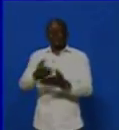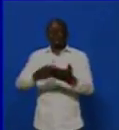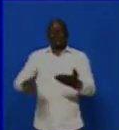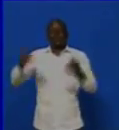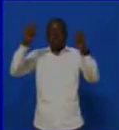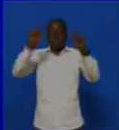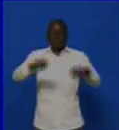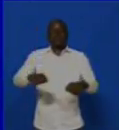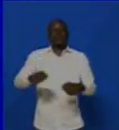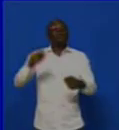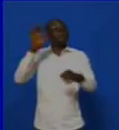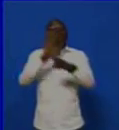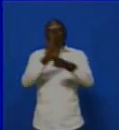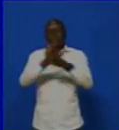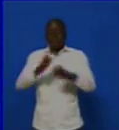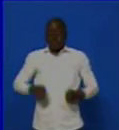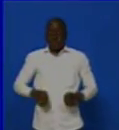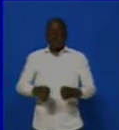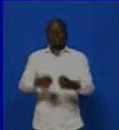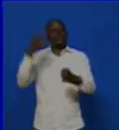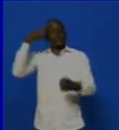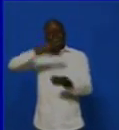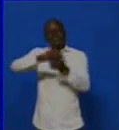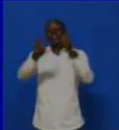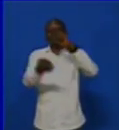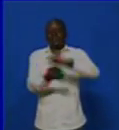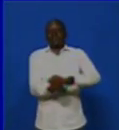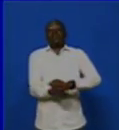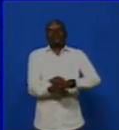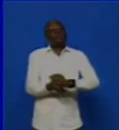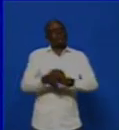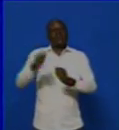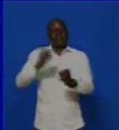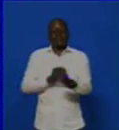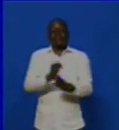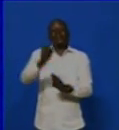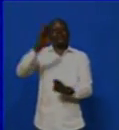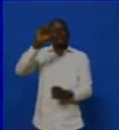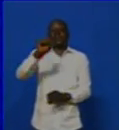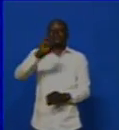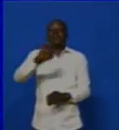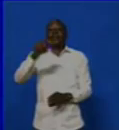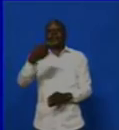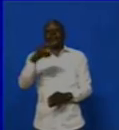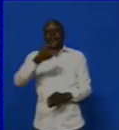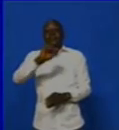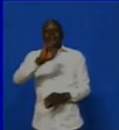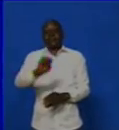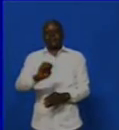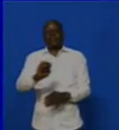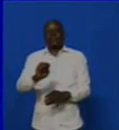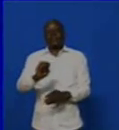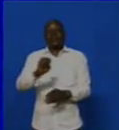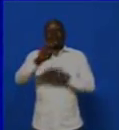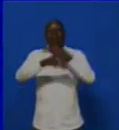la poursuite des efforts pour une transformation structurelle des filières agro-silvopastorales. L'univers